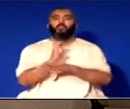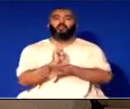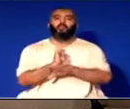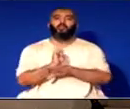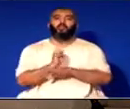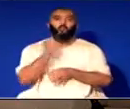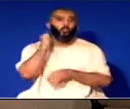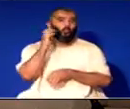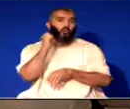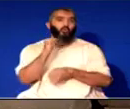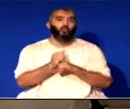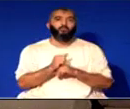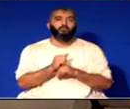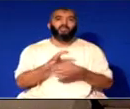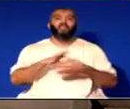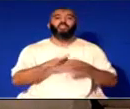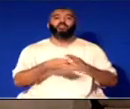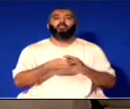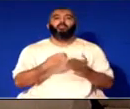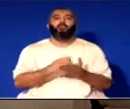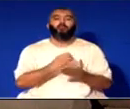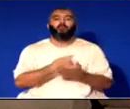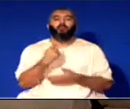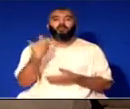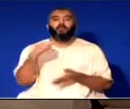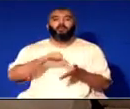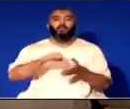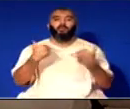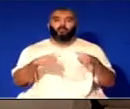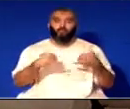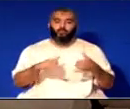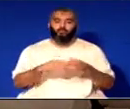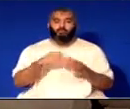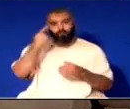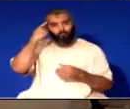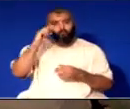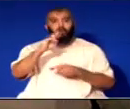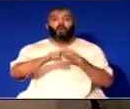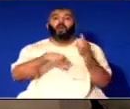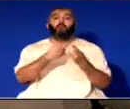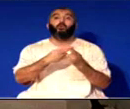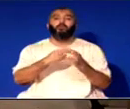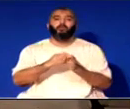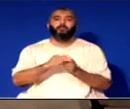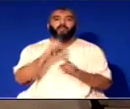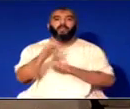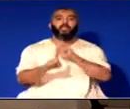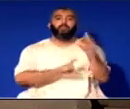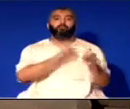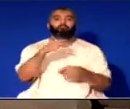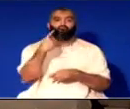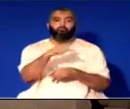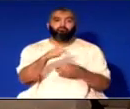اليومية هل سألوا عبر قناة القرآن الكريم، لنجيب على أسئلتكم الدينية والفقهية. باسمكم جميعا نسعد